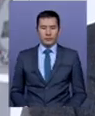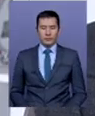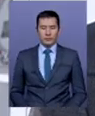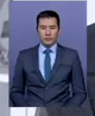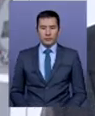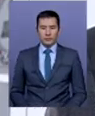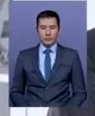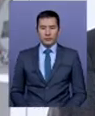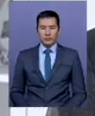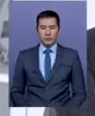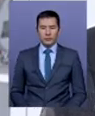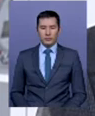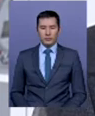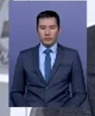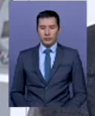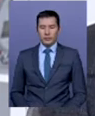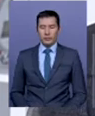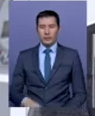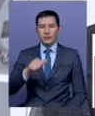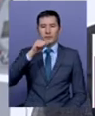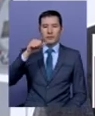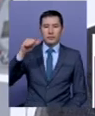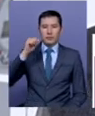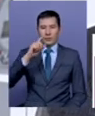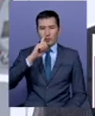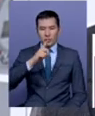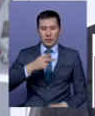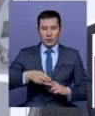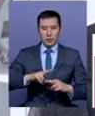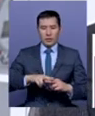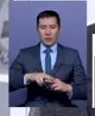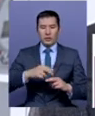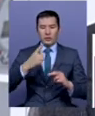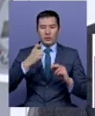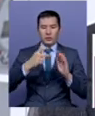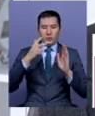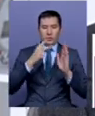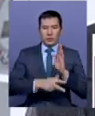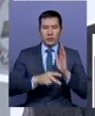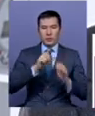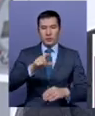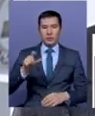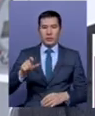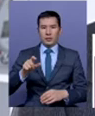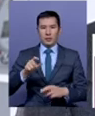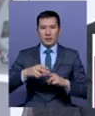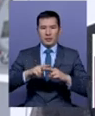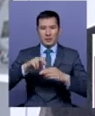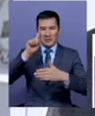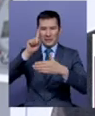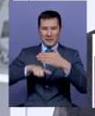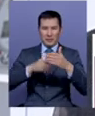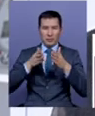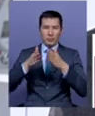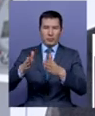Жыл сайын жұмыс жүргізіліп жатыр. Өткен жылы бұл бағытта жүргізілген жұмыстардың нәтижесінде 180 адам оңалтылған болатын. Қазақстан қоғамында